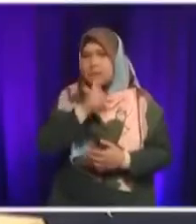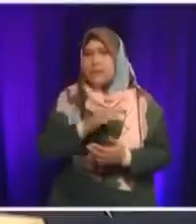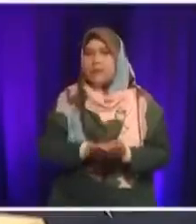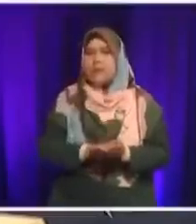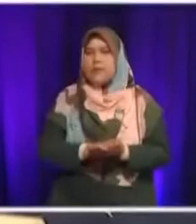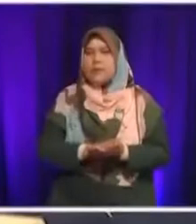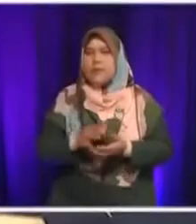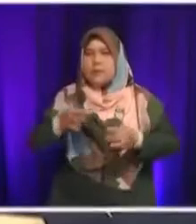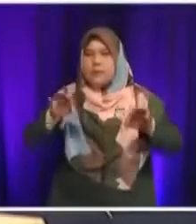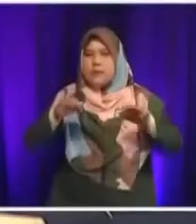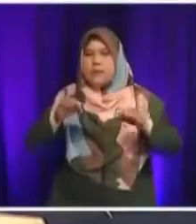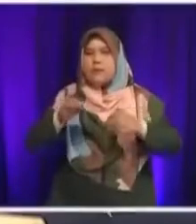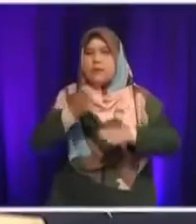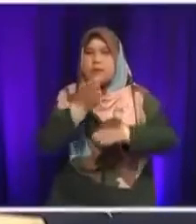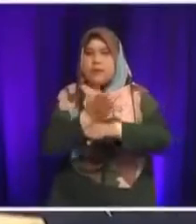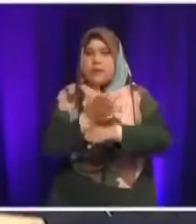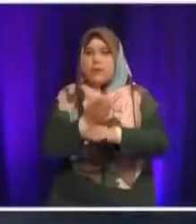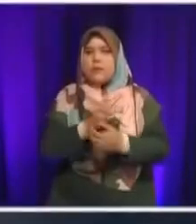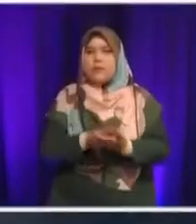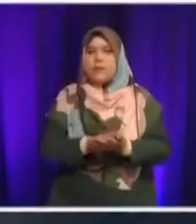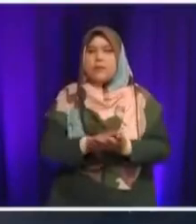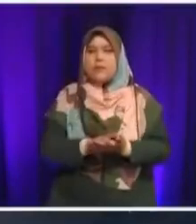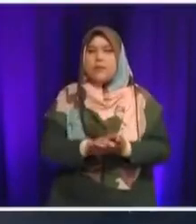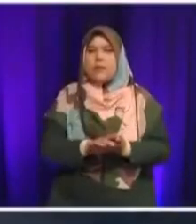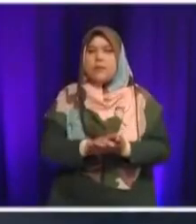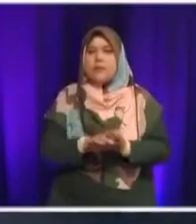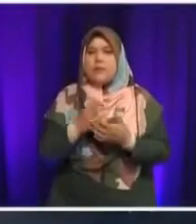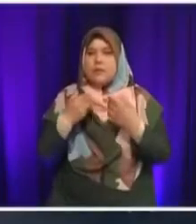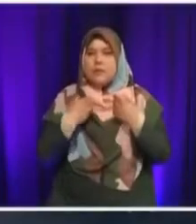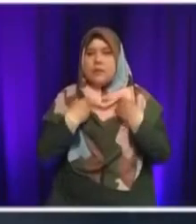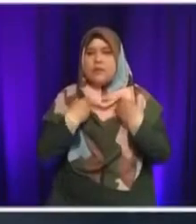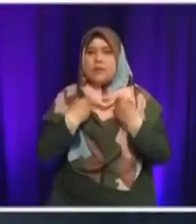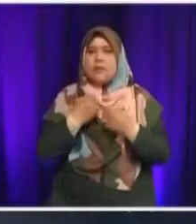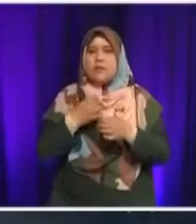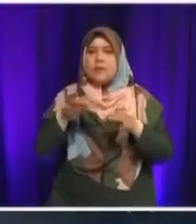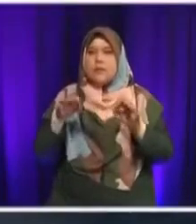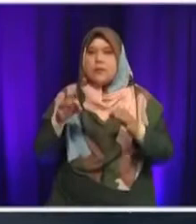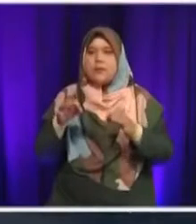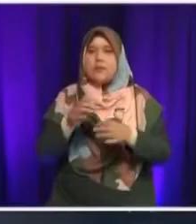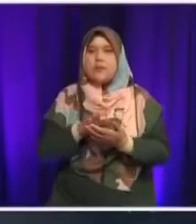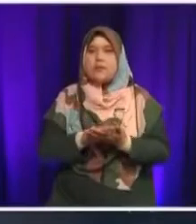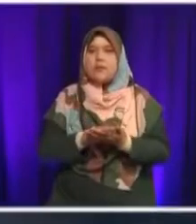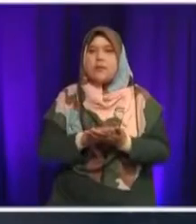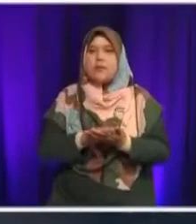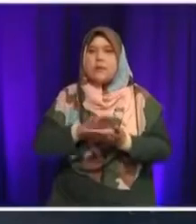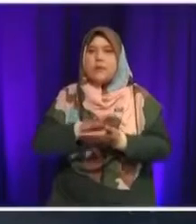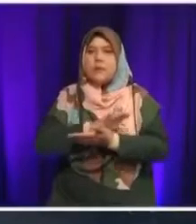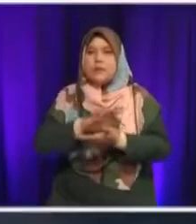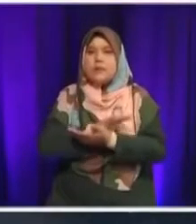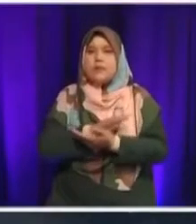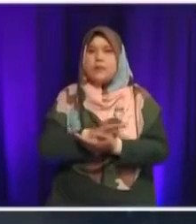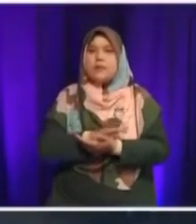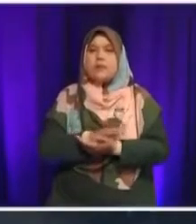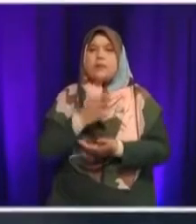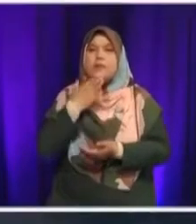emas nih Walaupun di kerajaan emas terdapat juga keranjang yang dijual di pasaran dengan warna